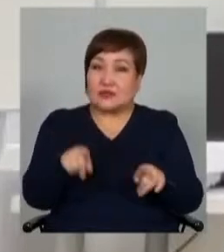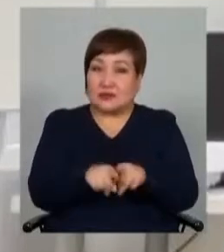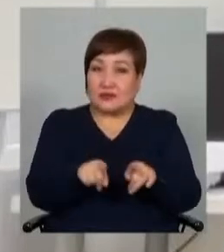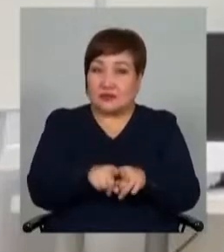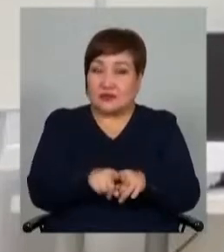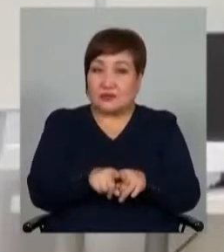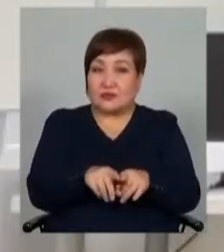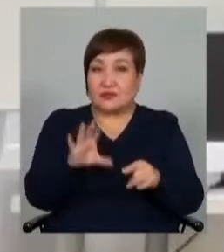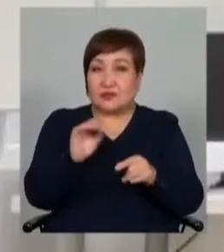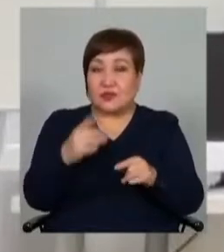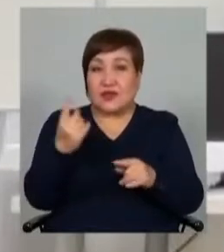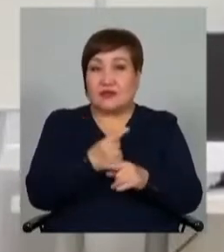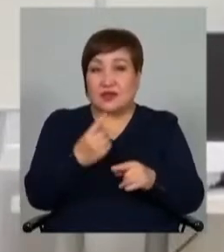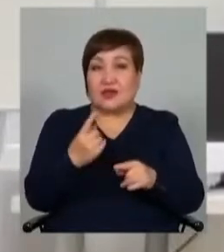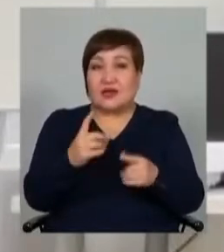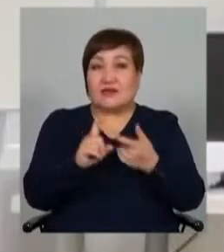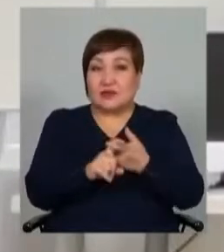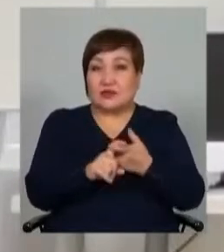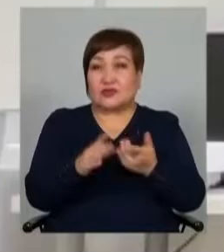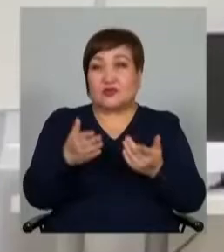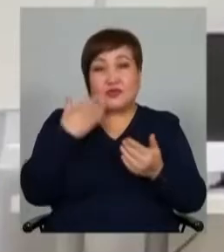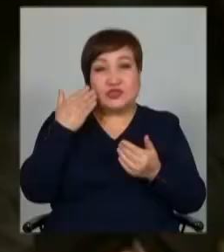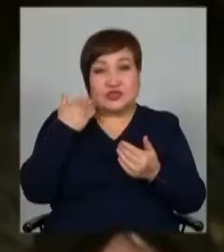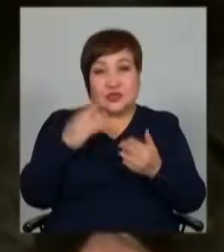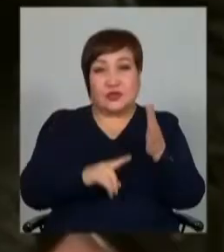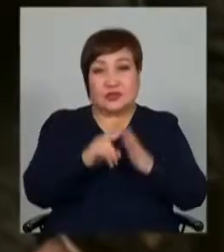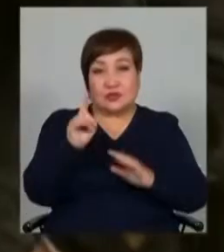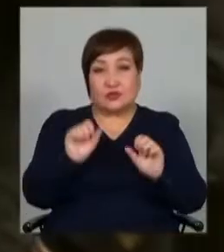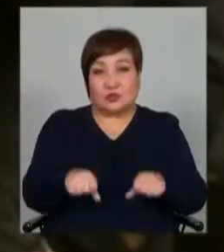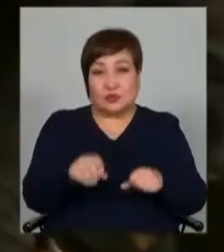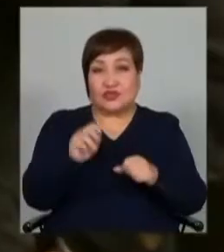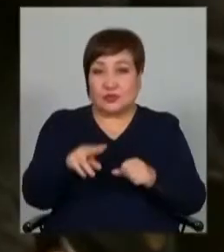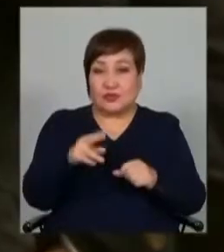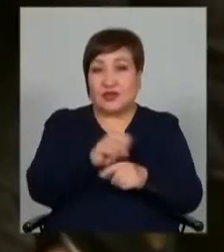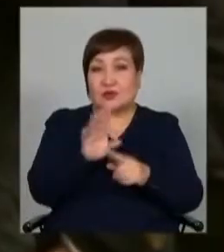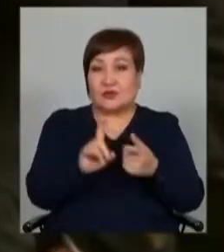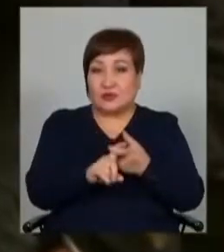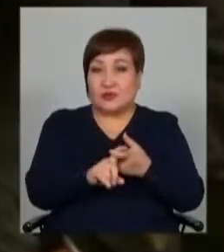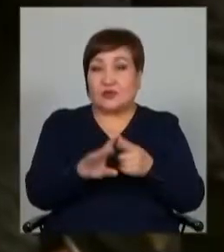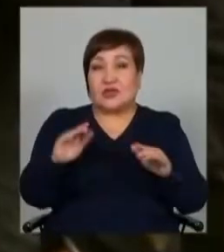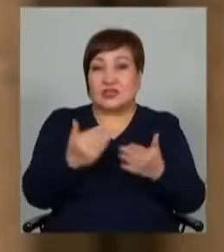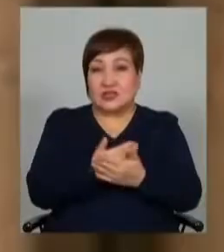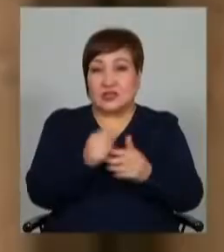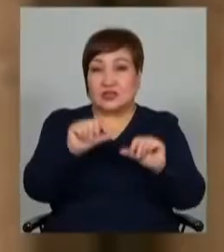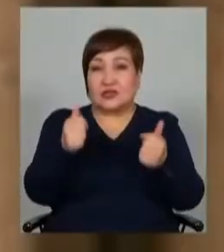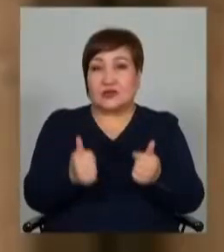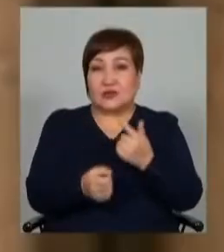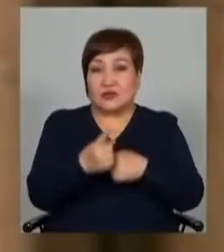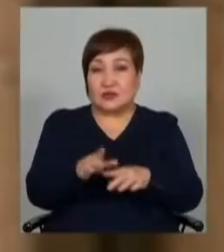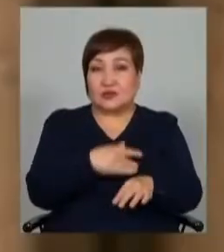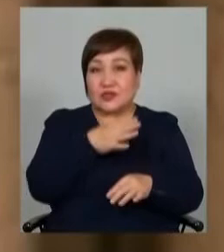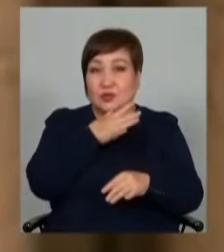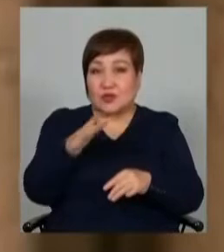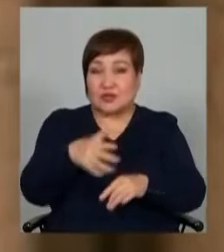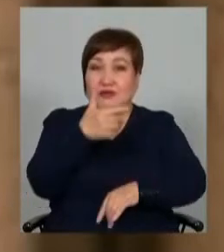штам алдыңғы вирустық жұқпалы ауруларға қарағанда жеңіл басталуы мүмкін. Профессордың пайымдауынша, жаңа штамның пайда болуына ұзақ уақыт вакцина